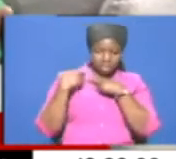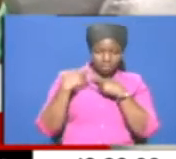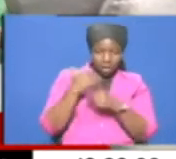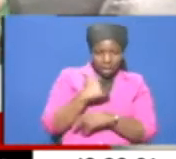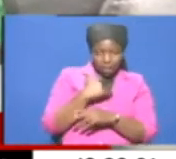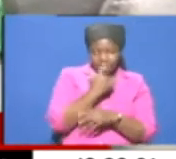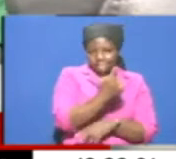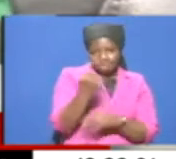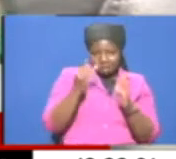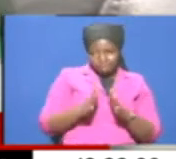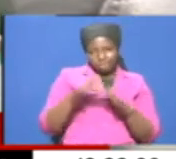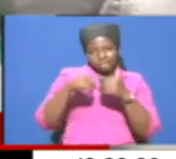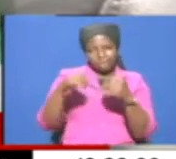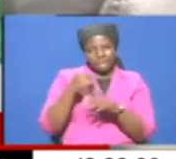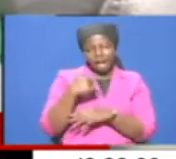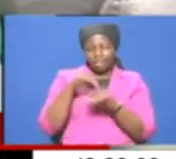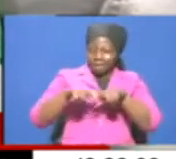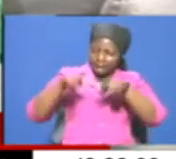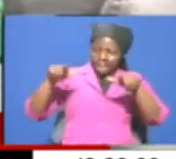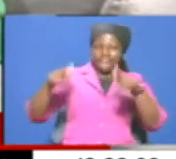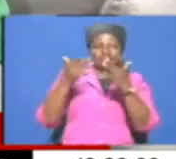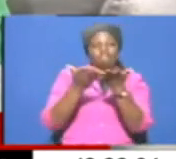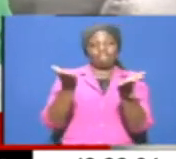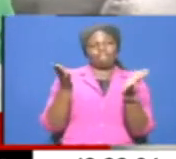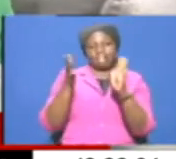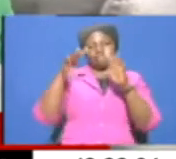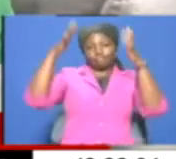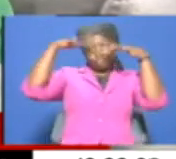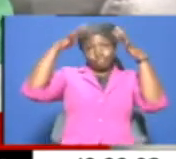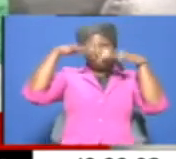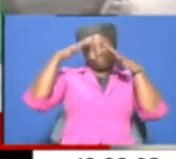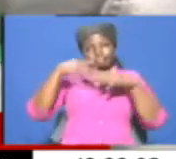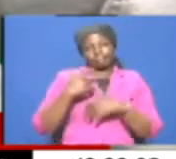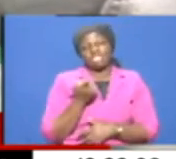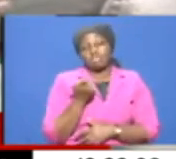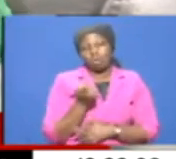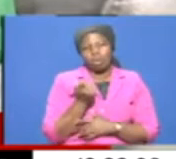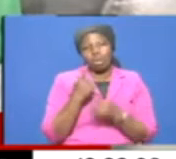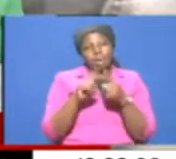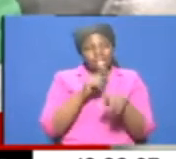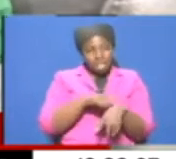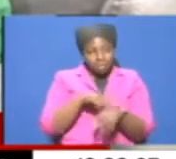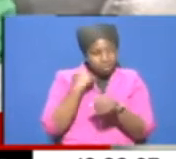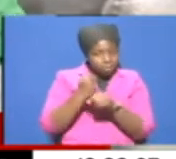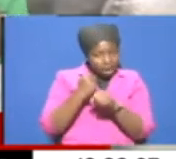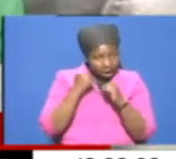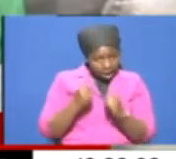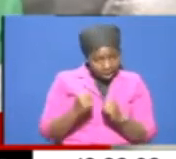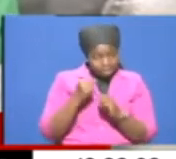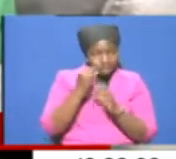ako na space. Mashamba ziko, mvua imeregea kidogo, lakini tukishajikakamua,